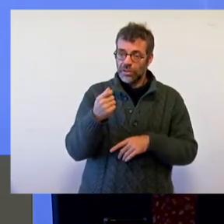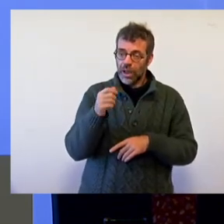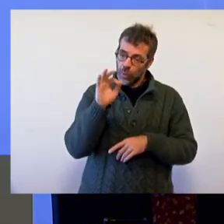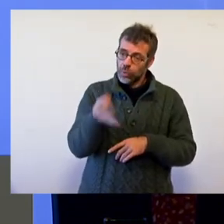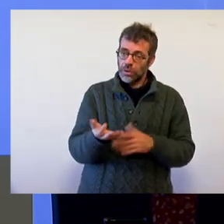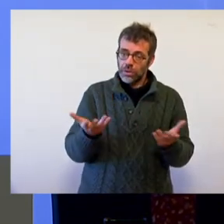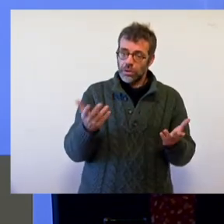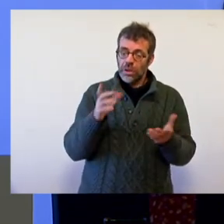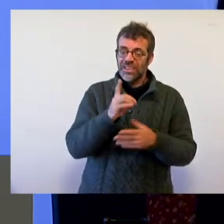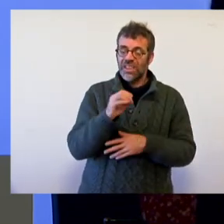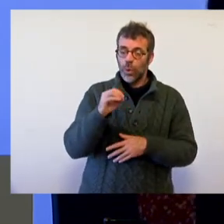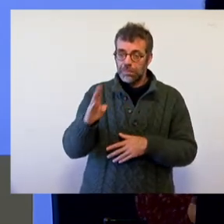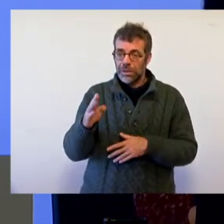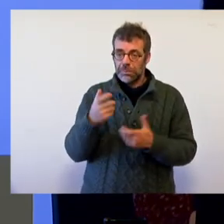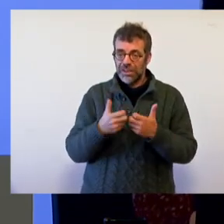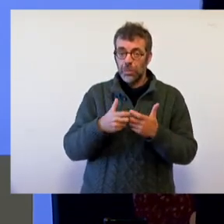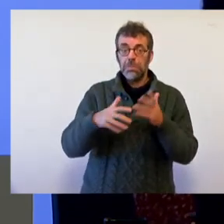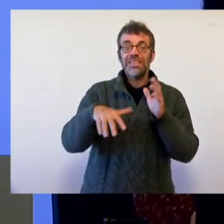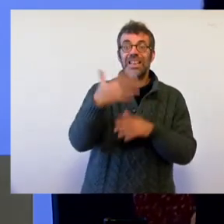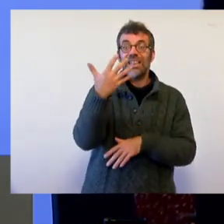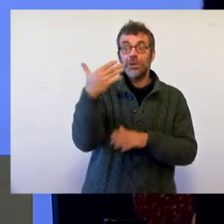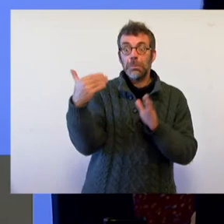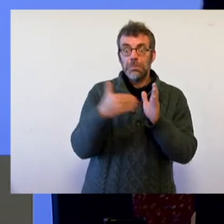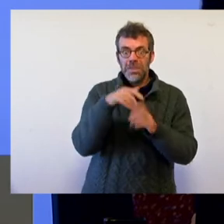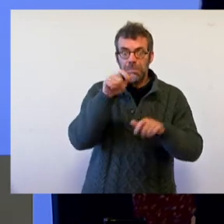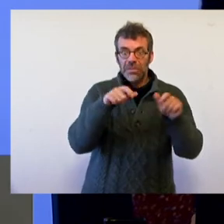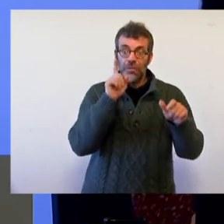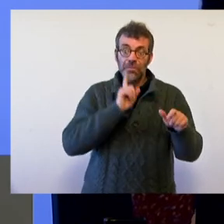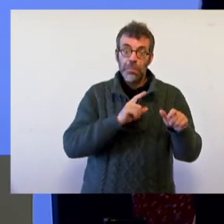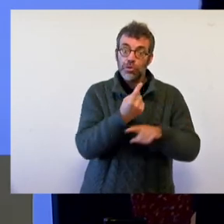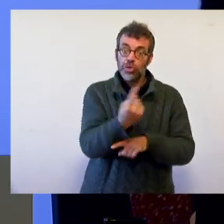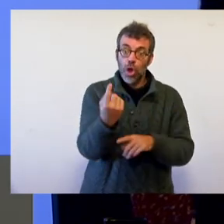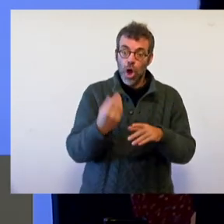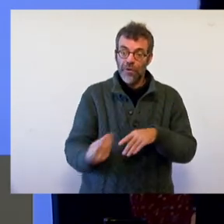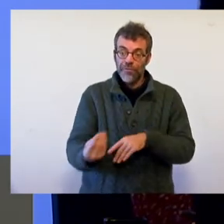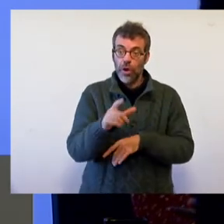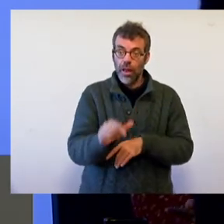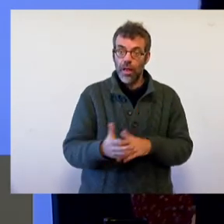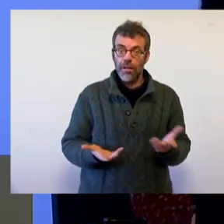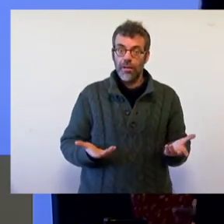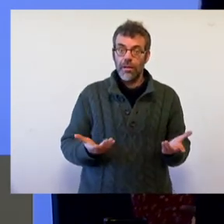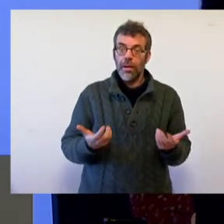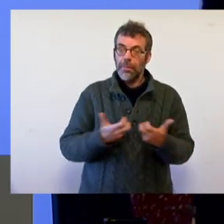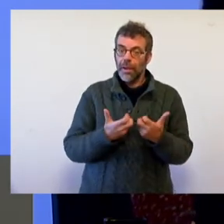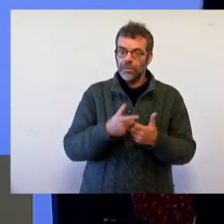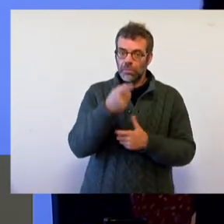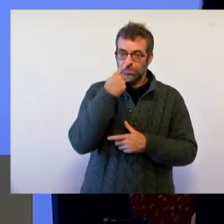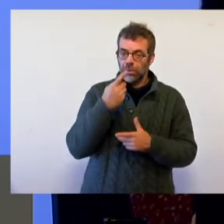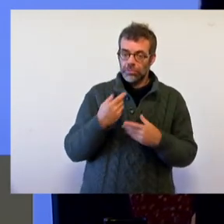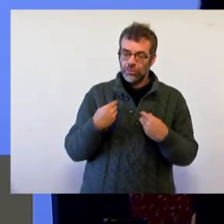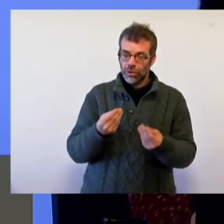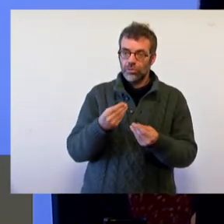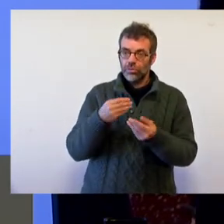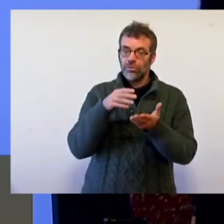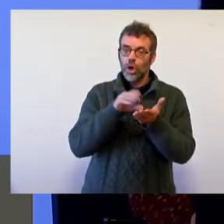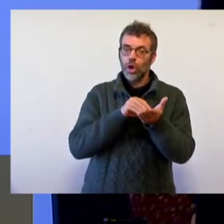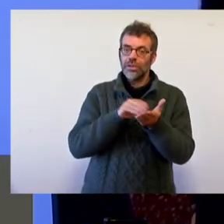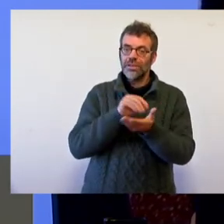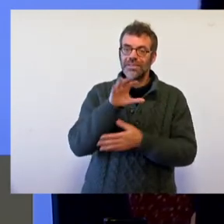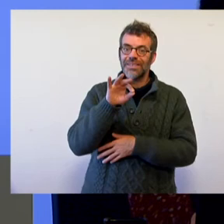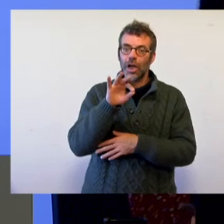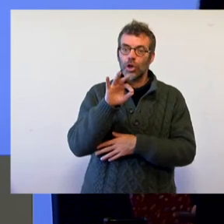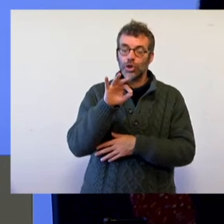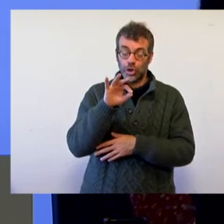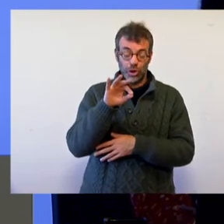les 15 000 femmes seules avec enfants. Alors, sur critères sociaux, donc évidemment, c'est un peu moins, mais c'est un élément de soutien